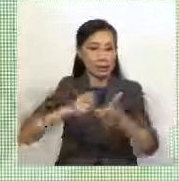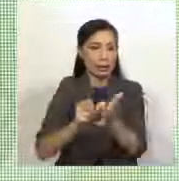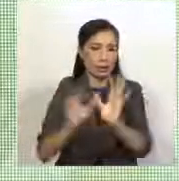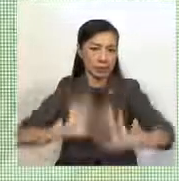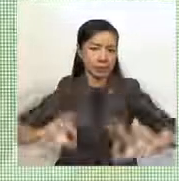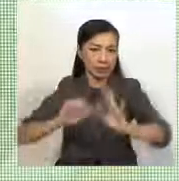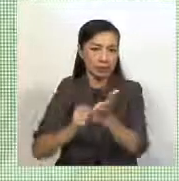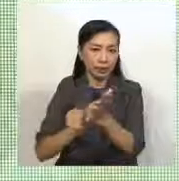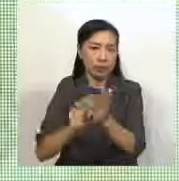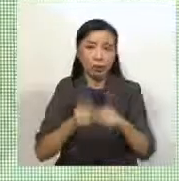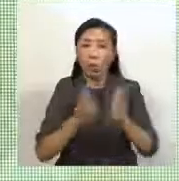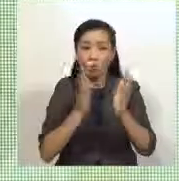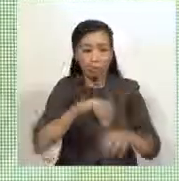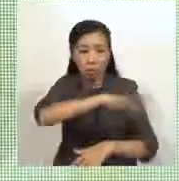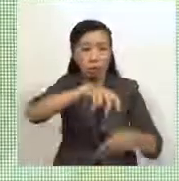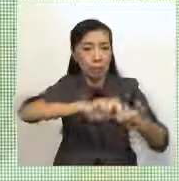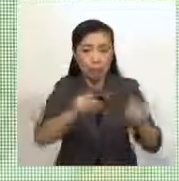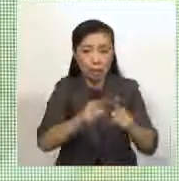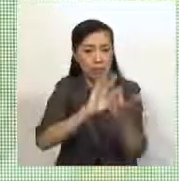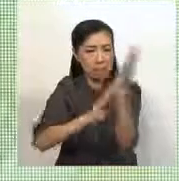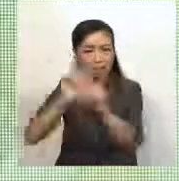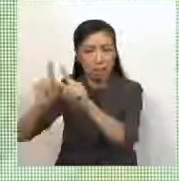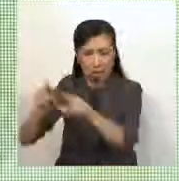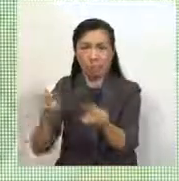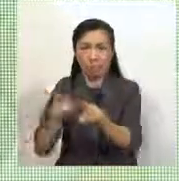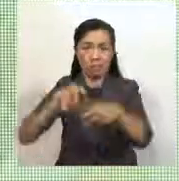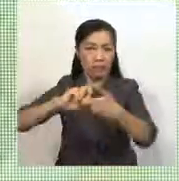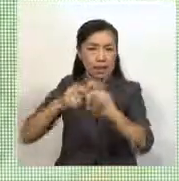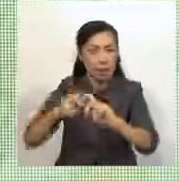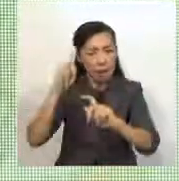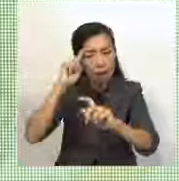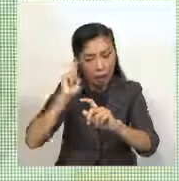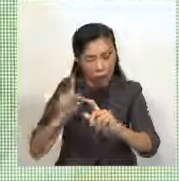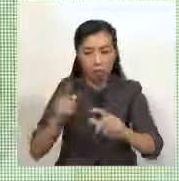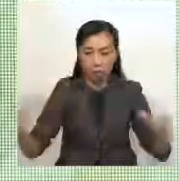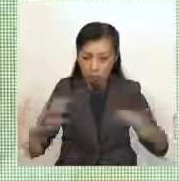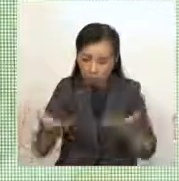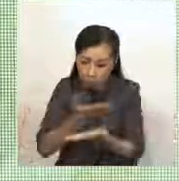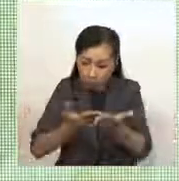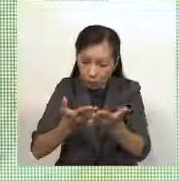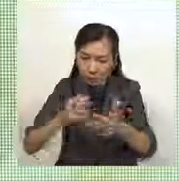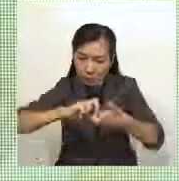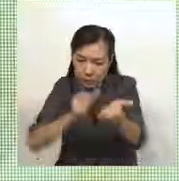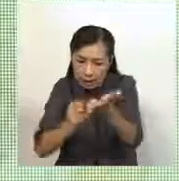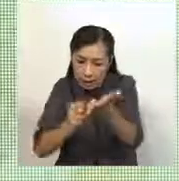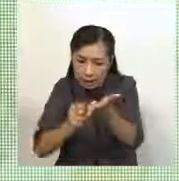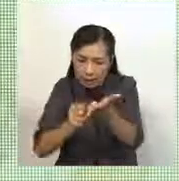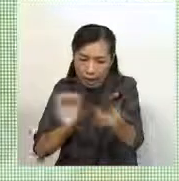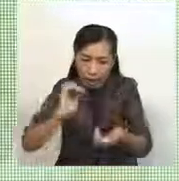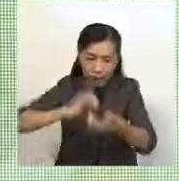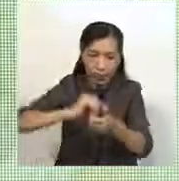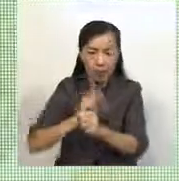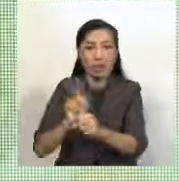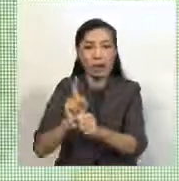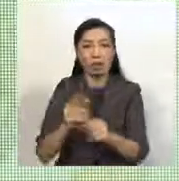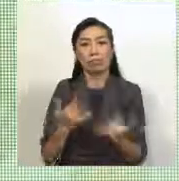ราทุกคนของคนทุกประเทศที่ควรจะหันมาร่วมมือกันแสวงหาแนวทางป้องกันและแก้ไขอย่างเป็นรูปธรรมเพราะนั้นขณะนี้